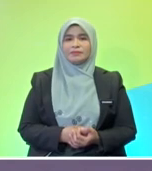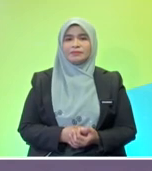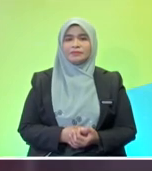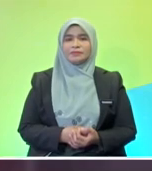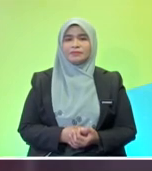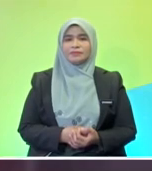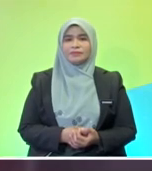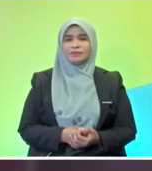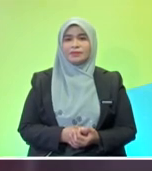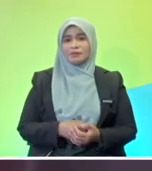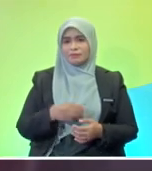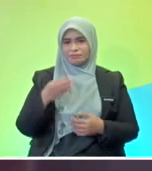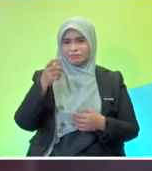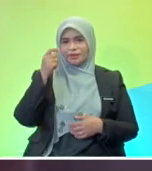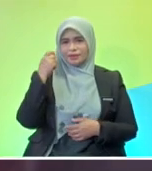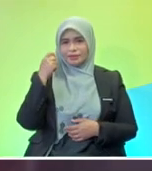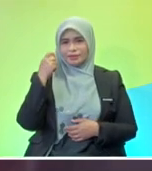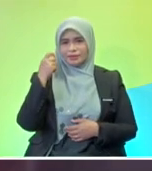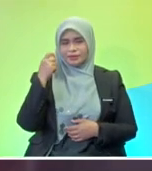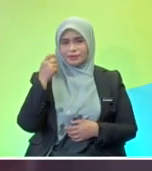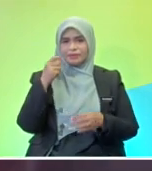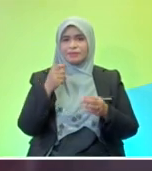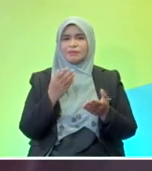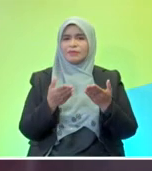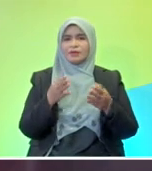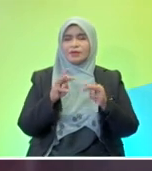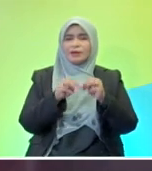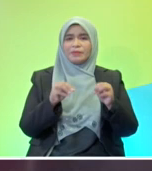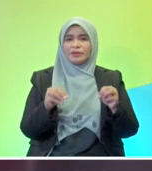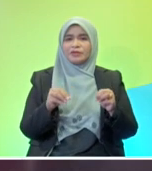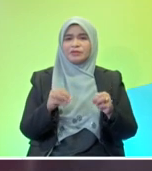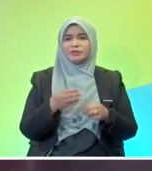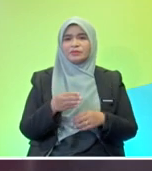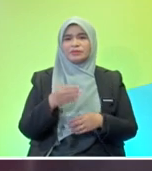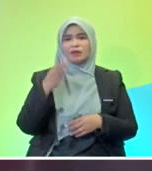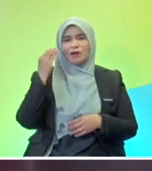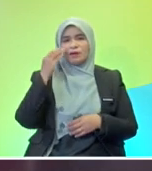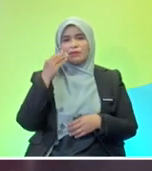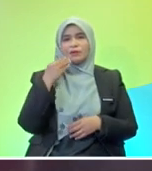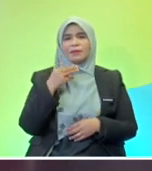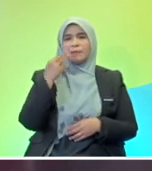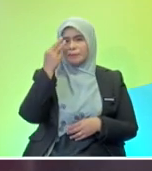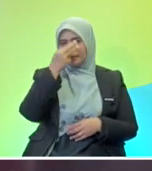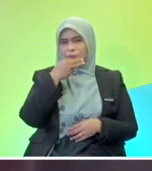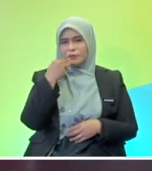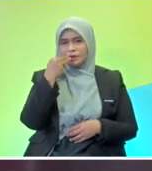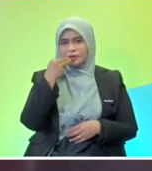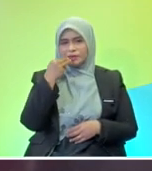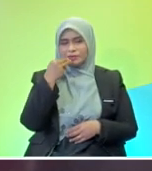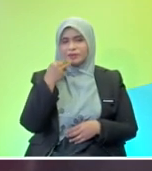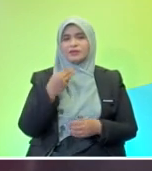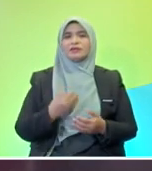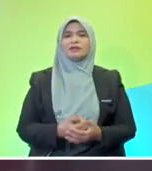Cikgu, tadi kan mungkin murid kita ada yang sedia tahu ekspresi wajah perlu ada pada boneka kan cikgu?